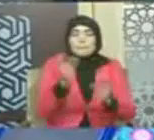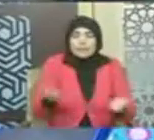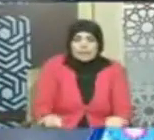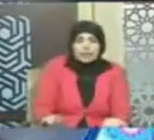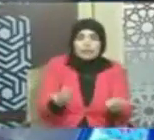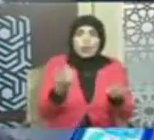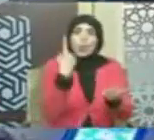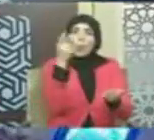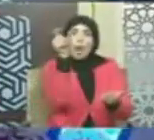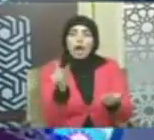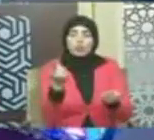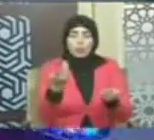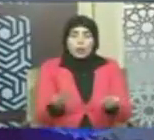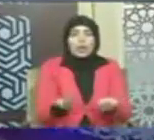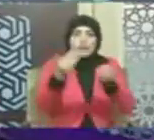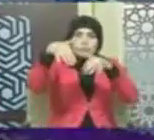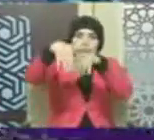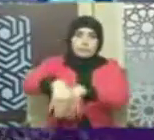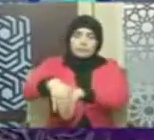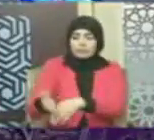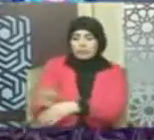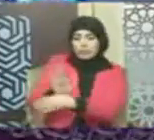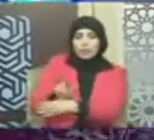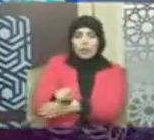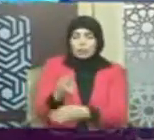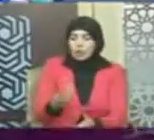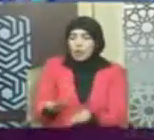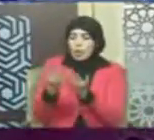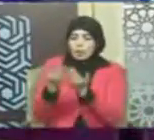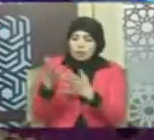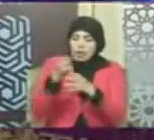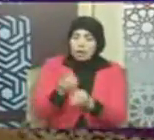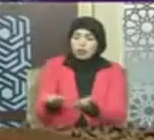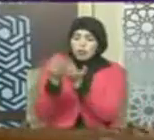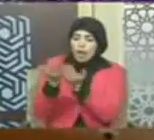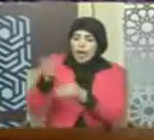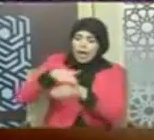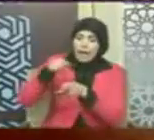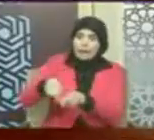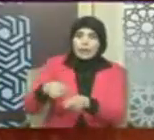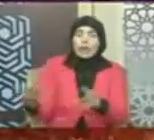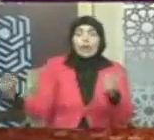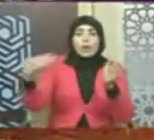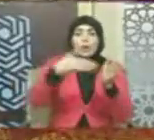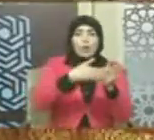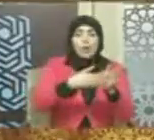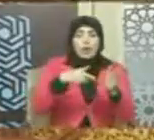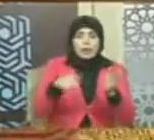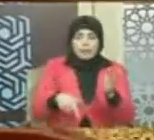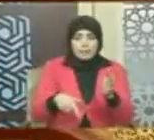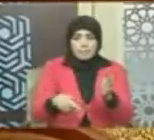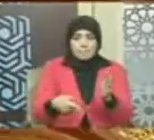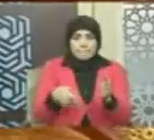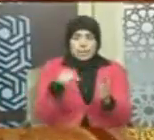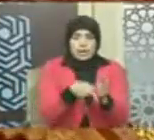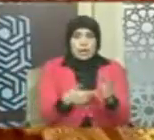حتى وضعه في قبره وصلى عليه. وأختم بهذه المرأة الفقيرة المسكينة